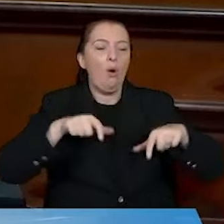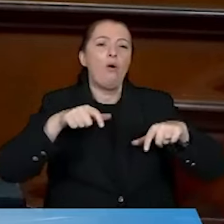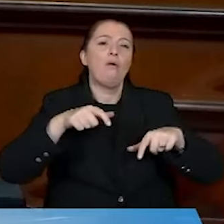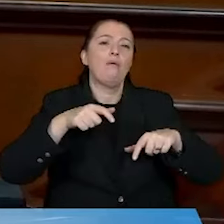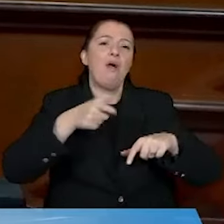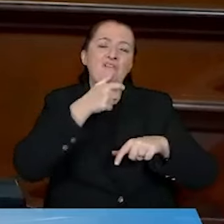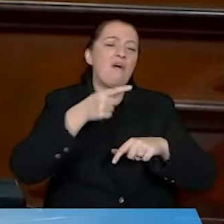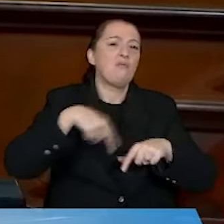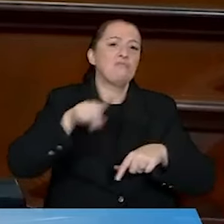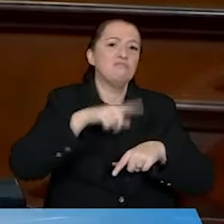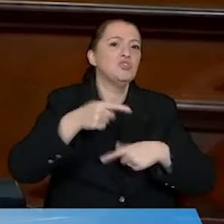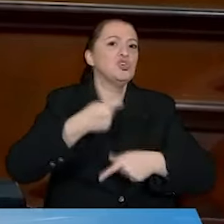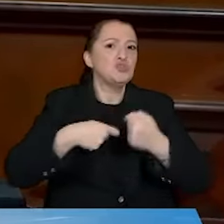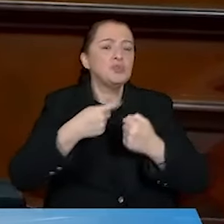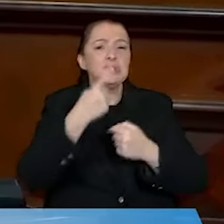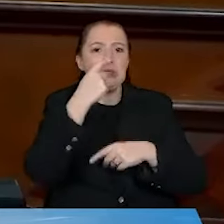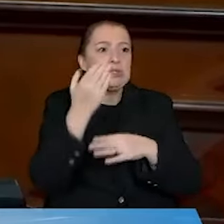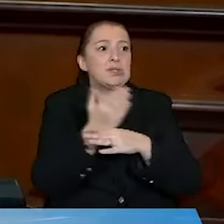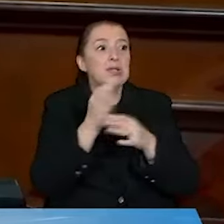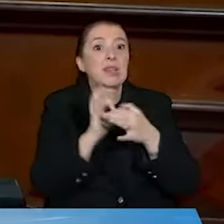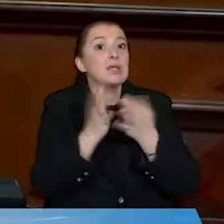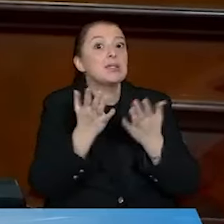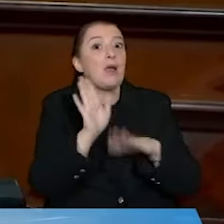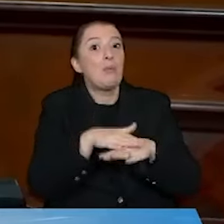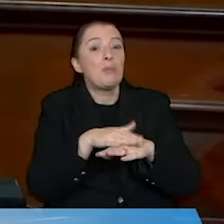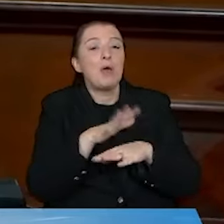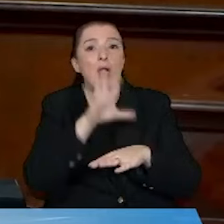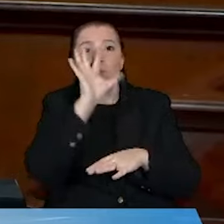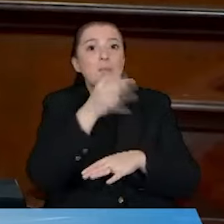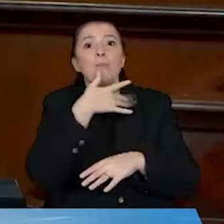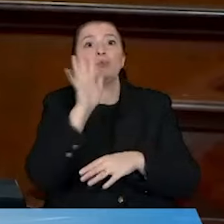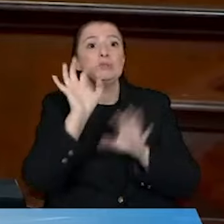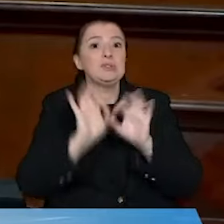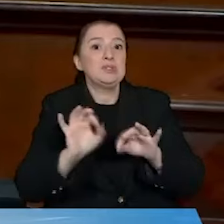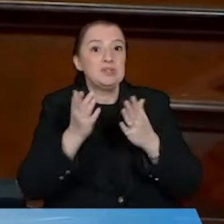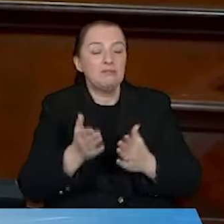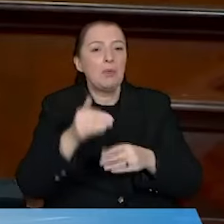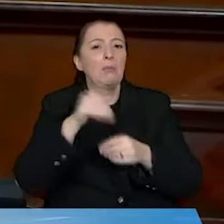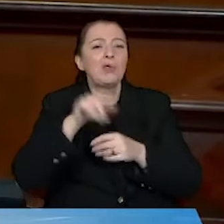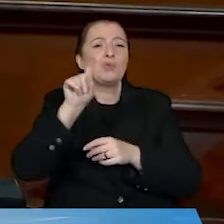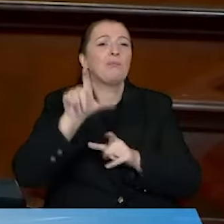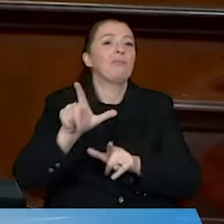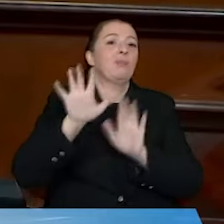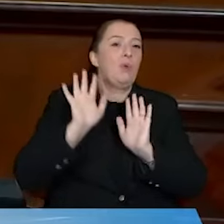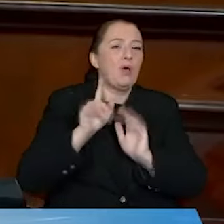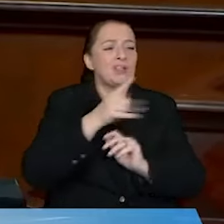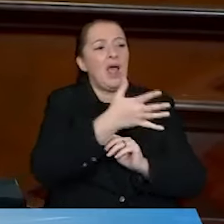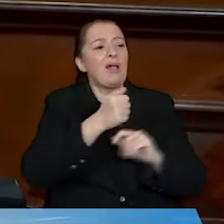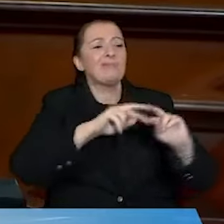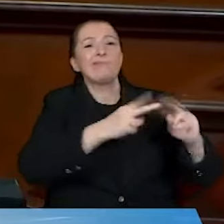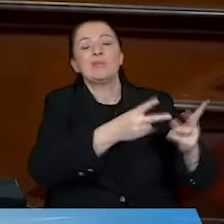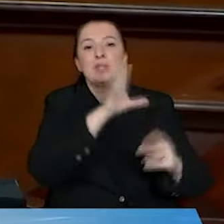işletilmiş ama neye göre işletilmiş, nasıl işletilmiş kimsenin haberi yok. Muhtemelen meclise sormaya gerek yok. Al burayı sen işlet